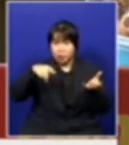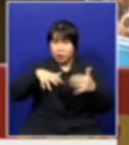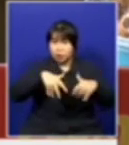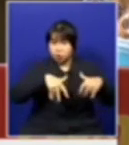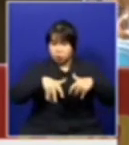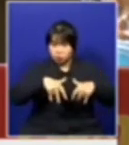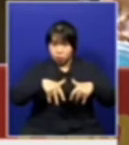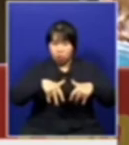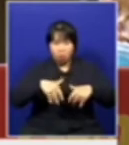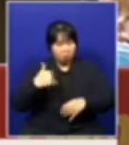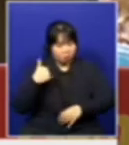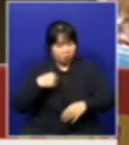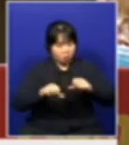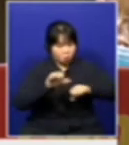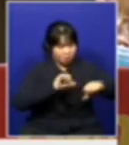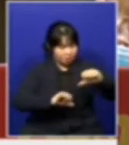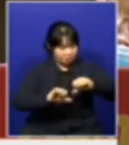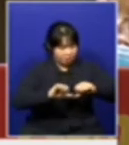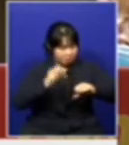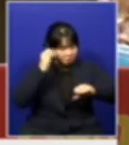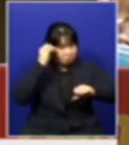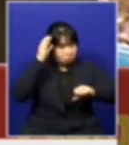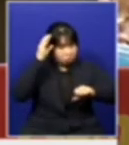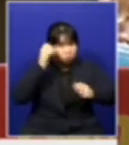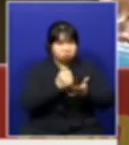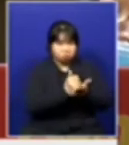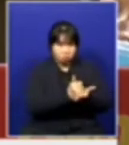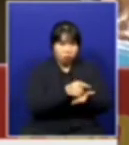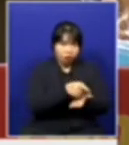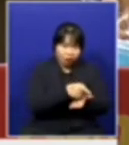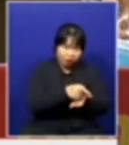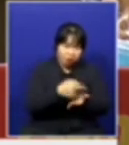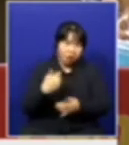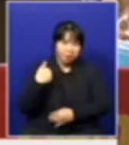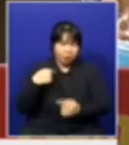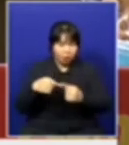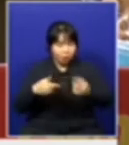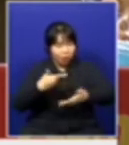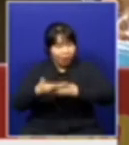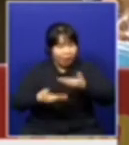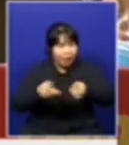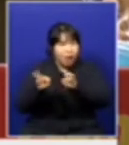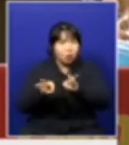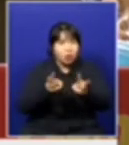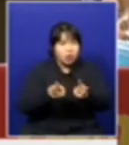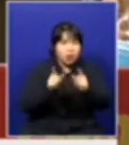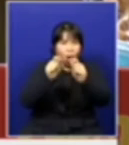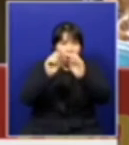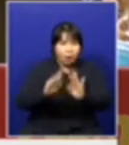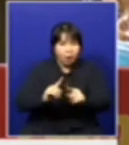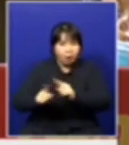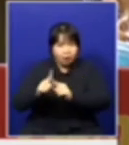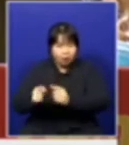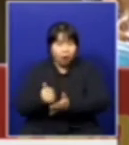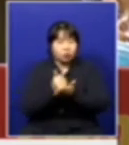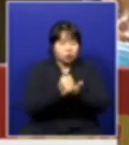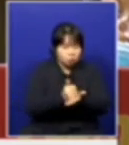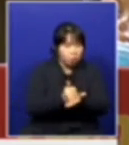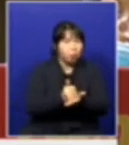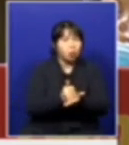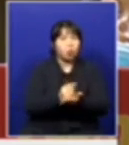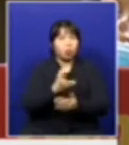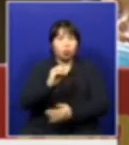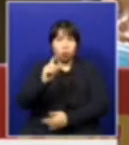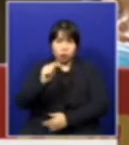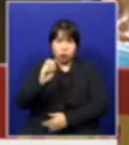ความรู้ทางด้านวิทยาศาสตร์เข้ามาช่วยนะคะได้มีองค์ความรู้ทางด้านการตลาดการดีไซน์เข้ามาช่วยโอท็อปเราจะไปได้ไกลก